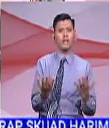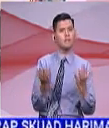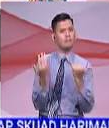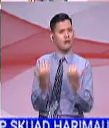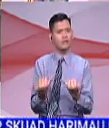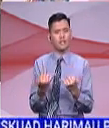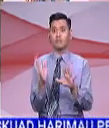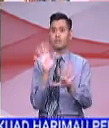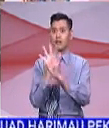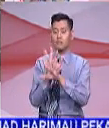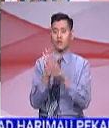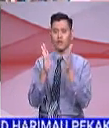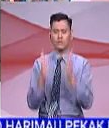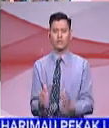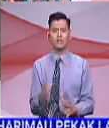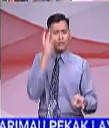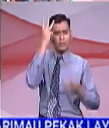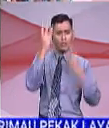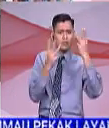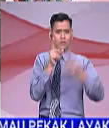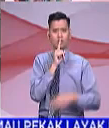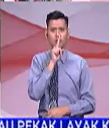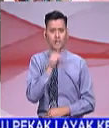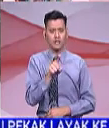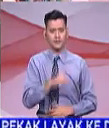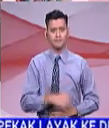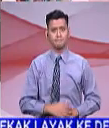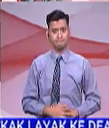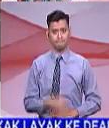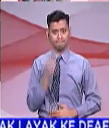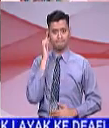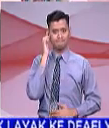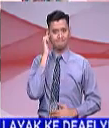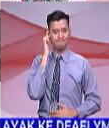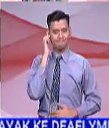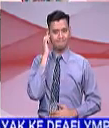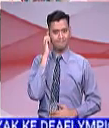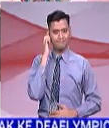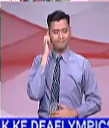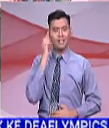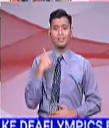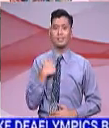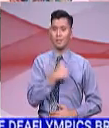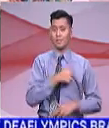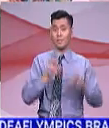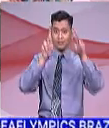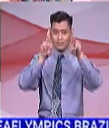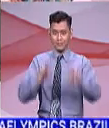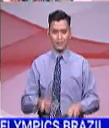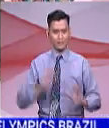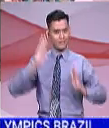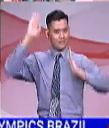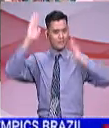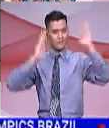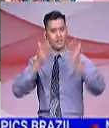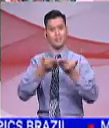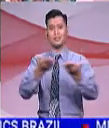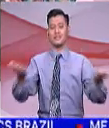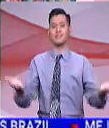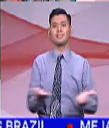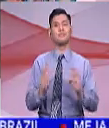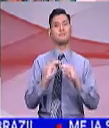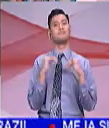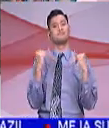amat membimbangkan. Kami sebagai rakyat Selangor mengharapkan supaya semua masyarakat